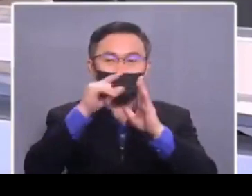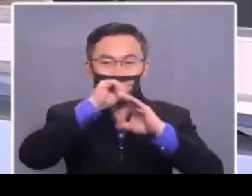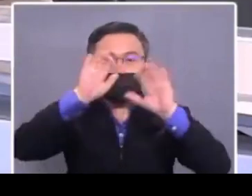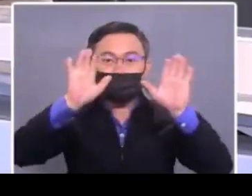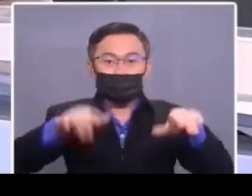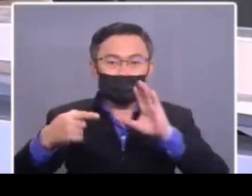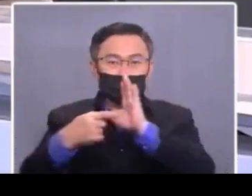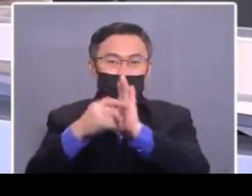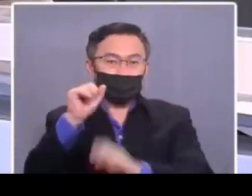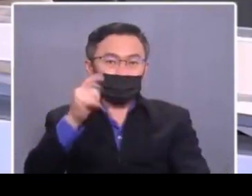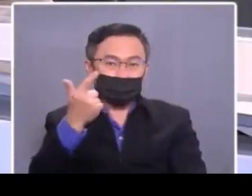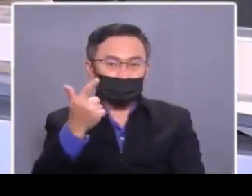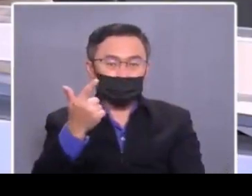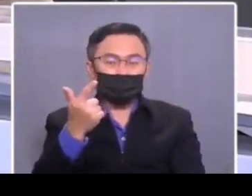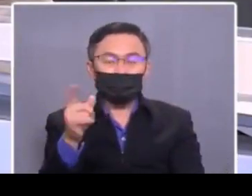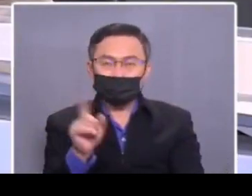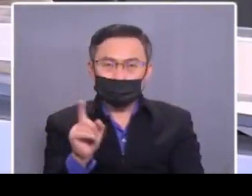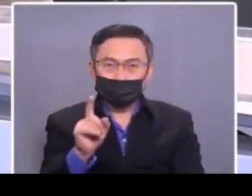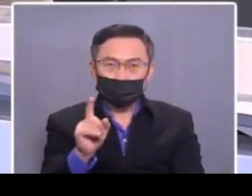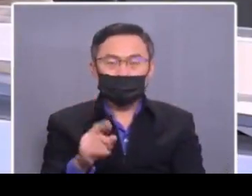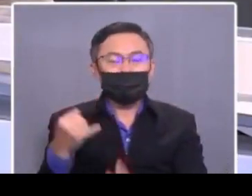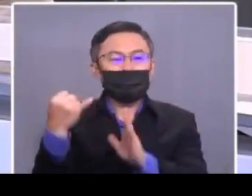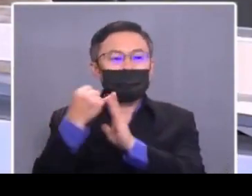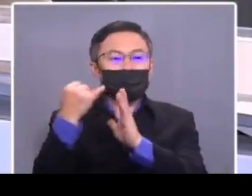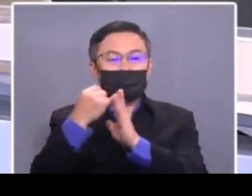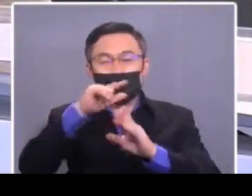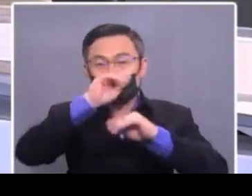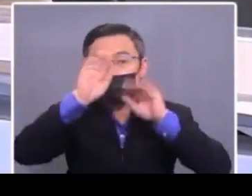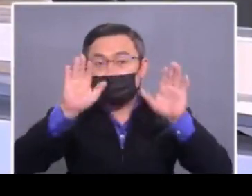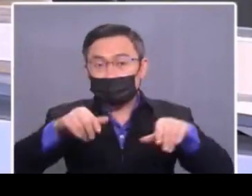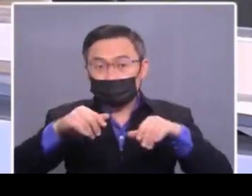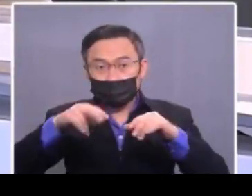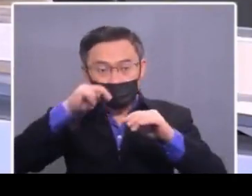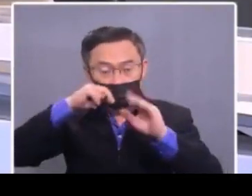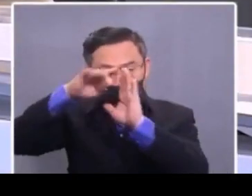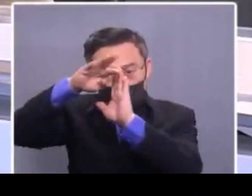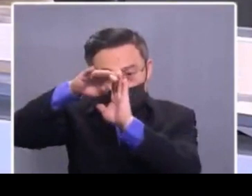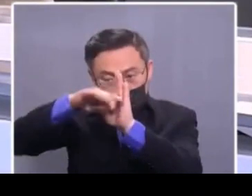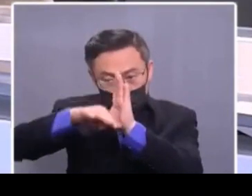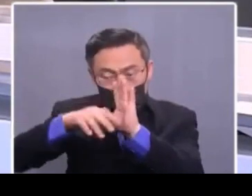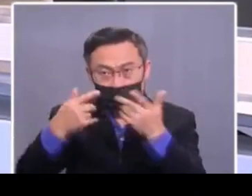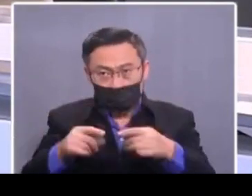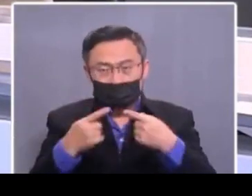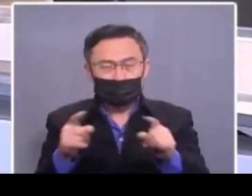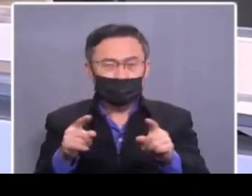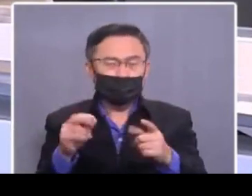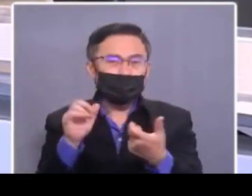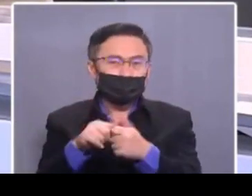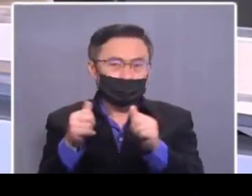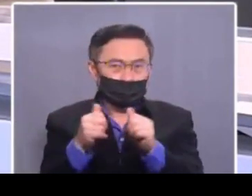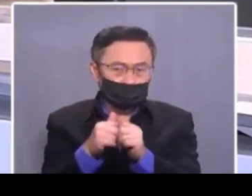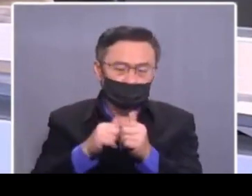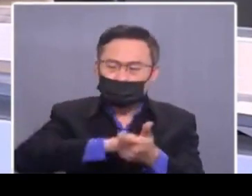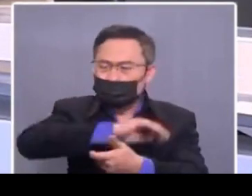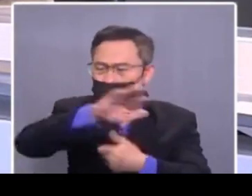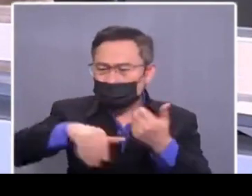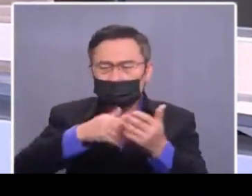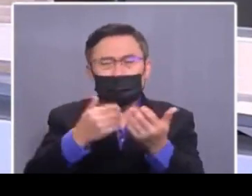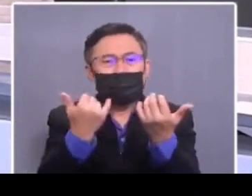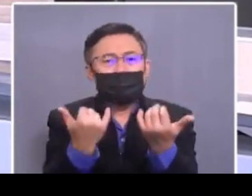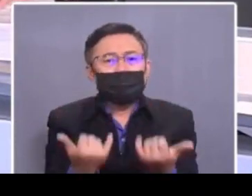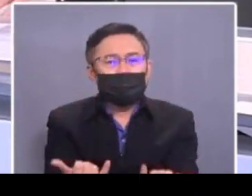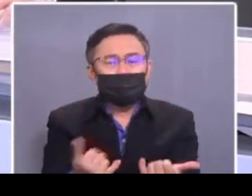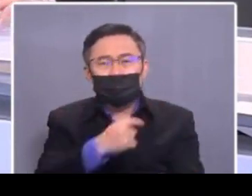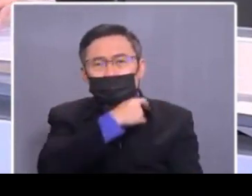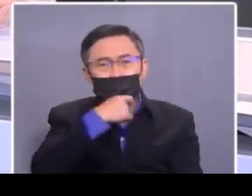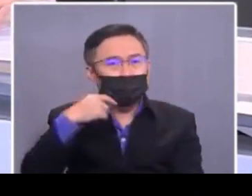ที่จังหวัดชัยนาทเองเนี่ยบางพื้นที่เนี่ยนะคะก็คือน้ำมันลดลงแล้วแต่ว่าสถานการณ์ก็ยังไม่คลี่คลาย ไม่รวมนะ ใช่ค่ะอำเภอสัพยา